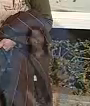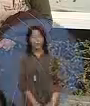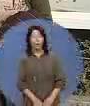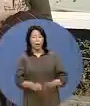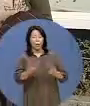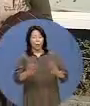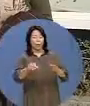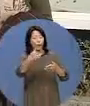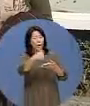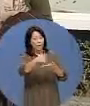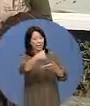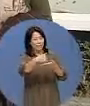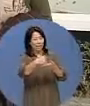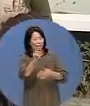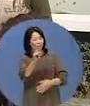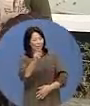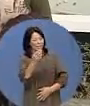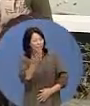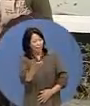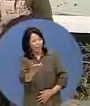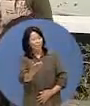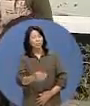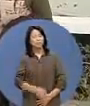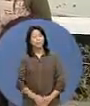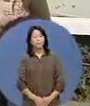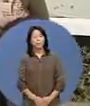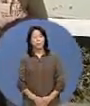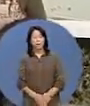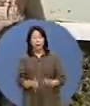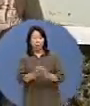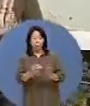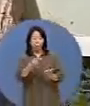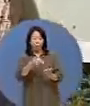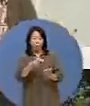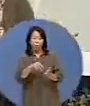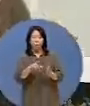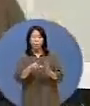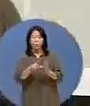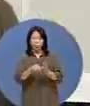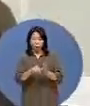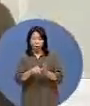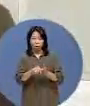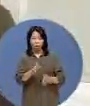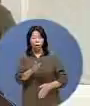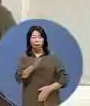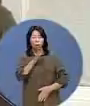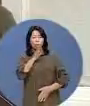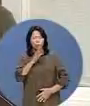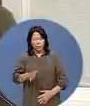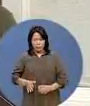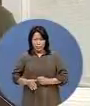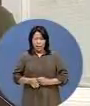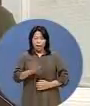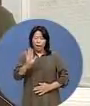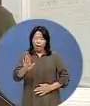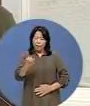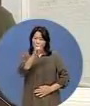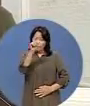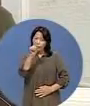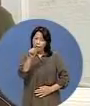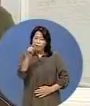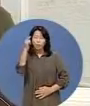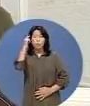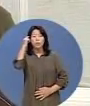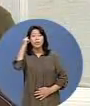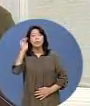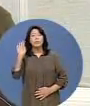今日は今城さんのお話を聞いてみていかがでしたか？ 本を読んでるとね、本当にそんな信仰って本当にあったのかなと